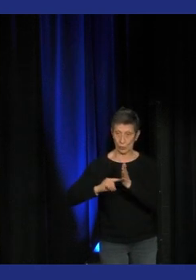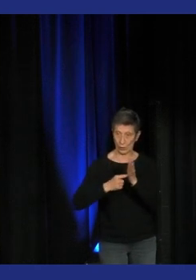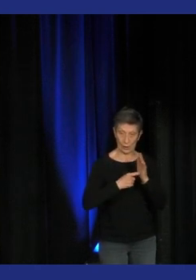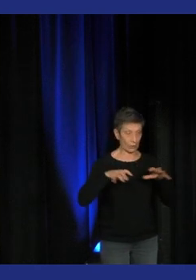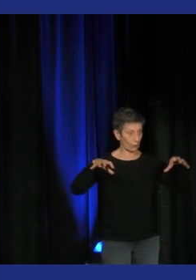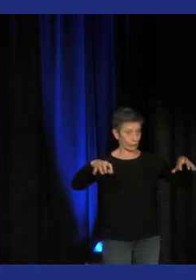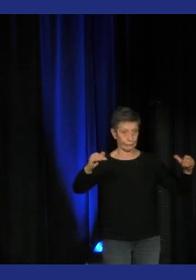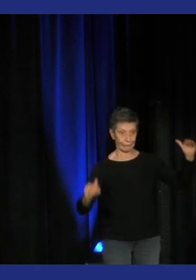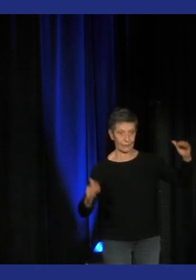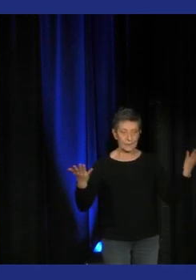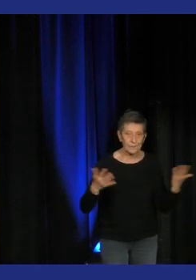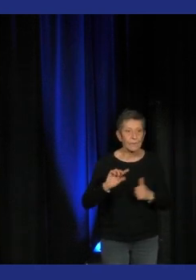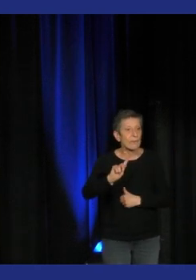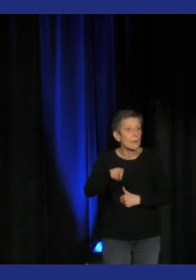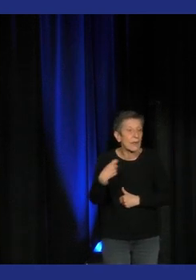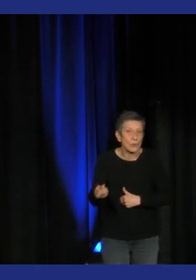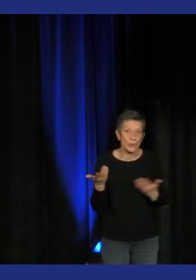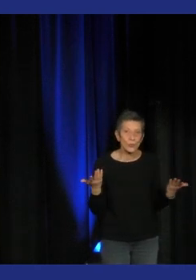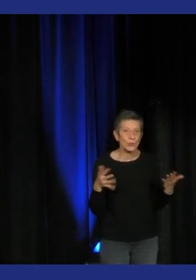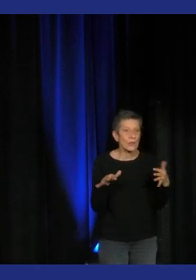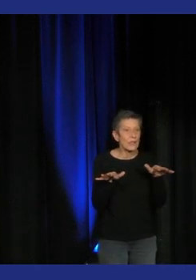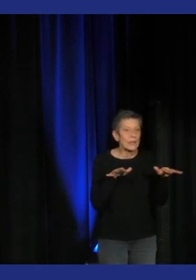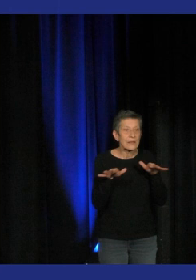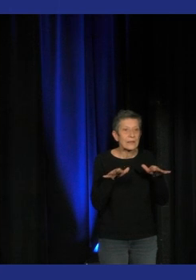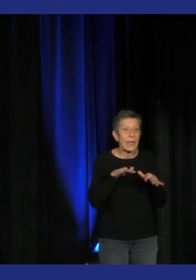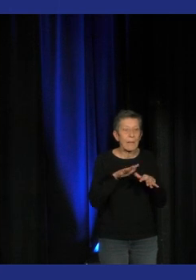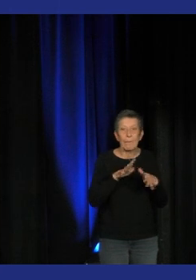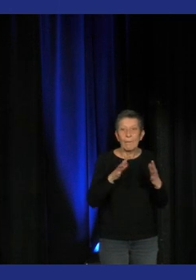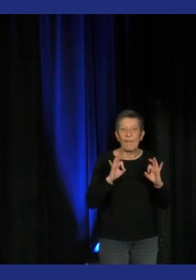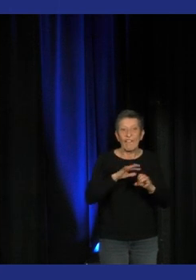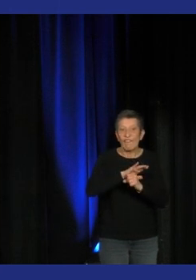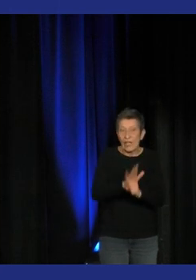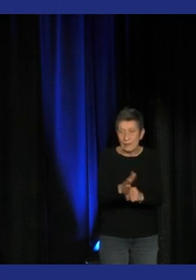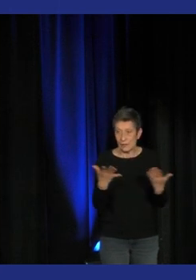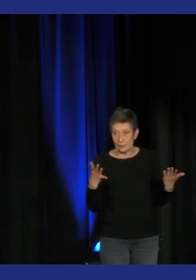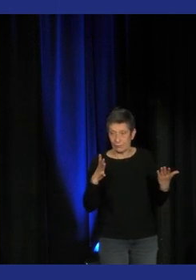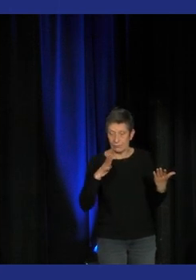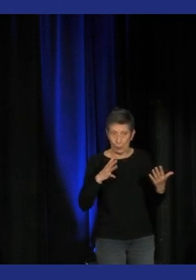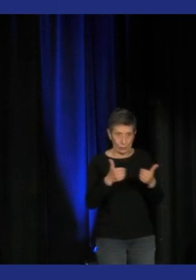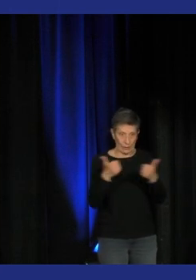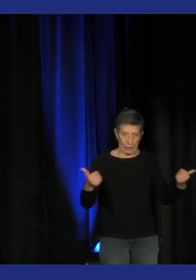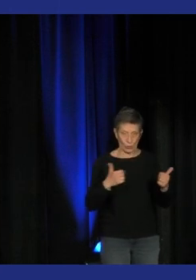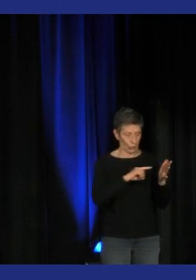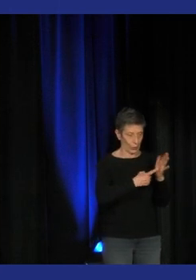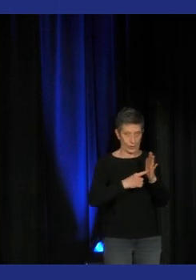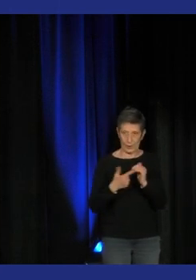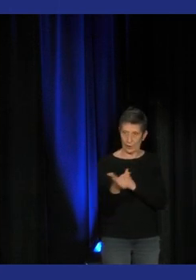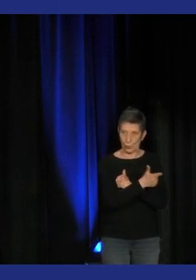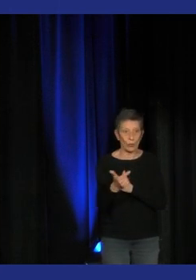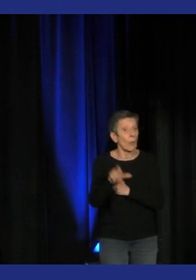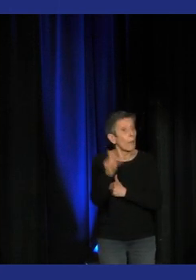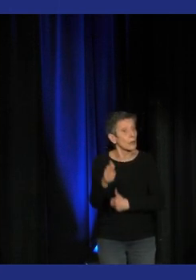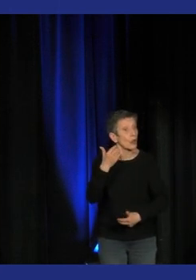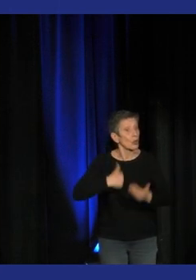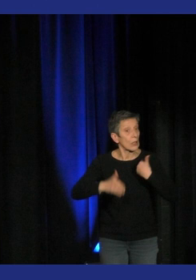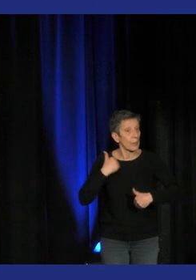aussi forcément un antagonisme qui se crée dans le système validiste entre ces deux identités, c'est-à-dire qu'une personne